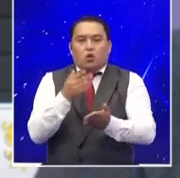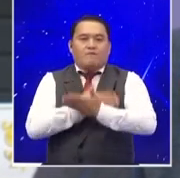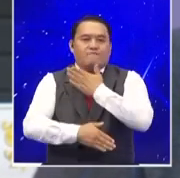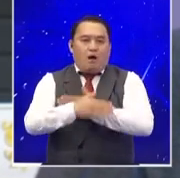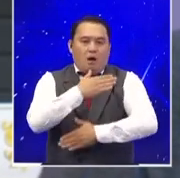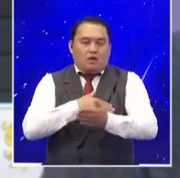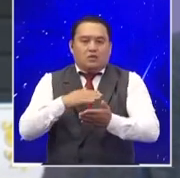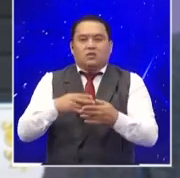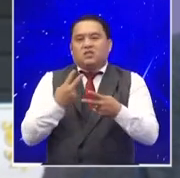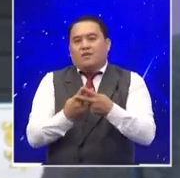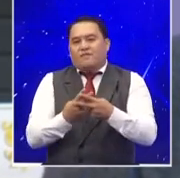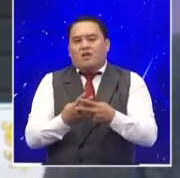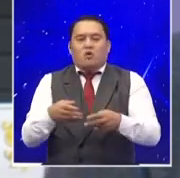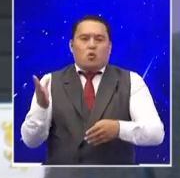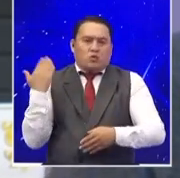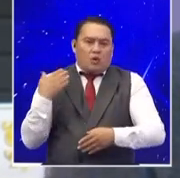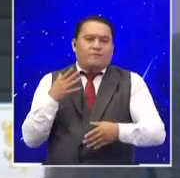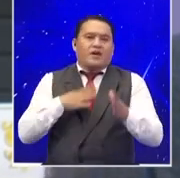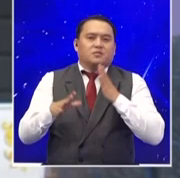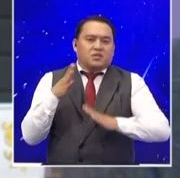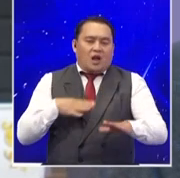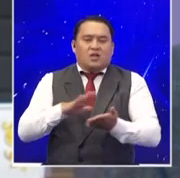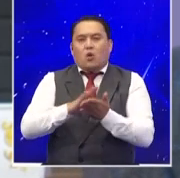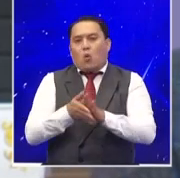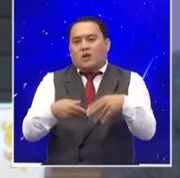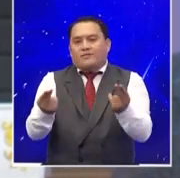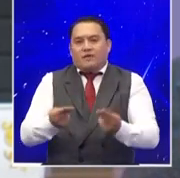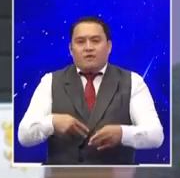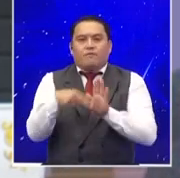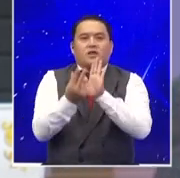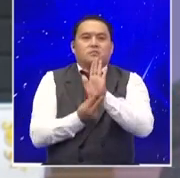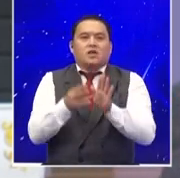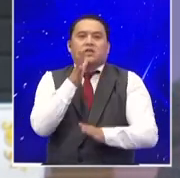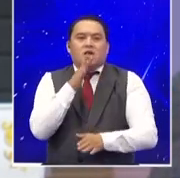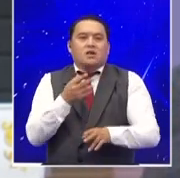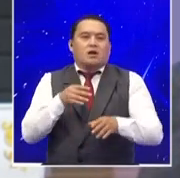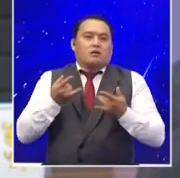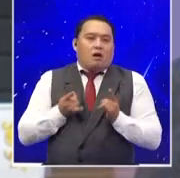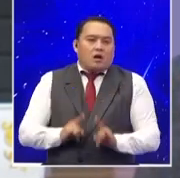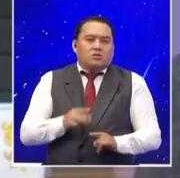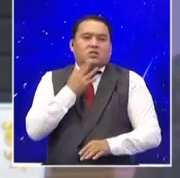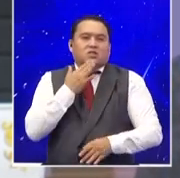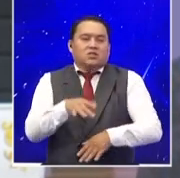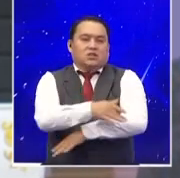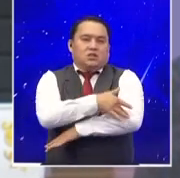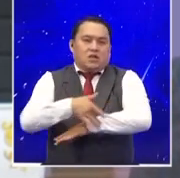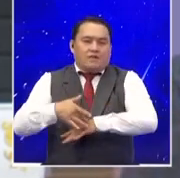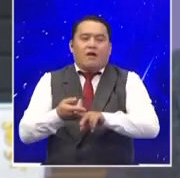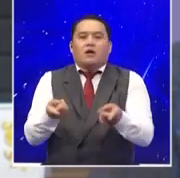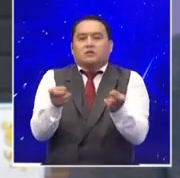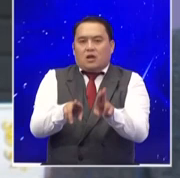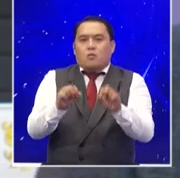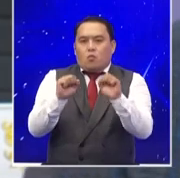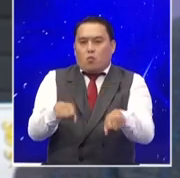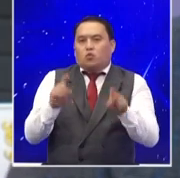инвалиды, заключенные, воспитатели по договоренности, граждане до 18 лет, родившиеся за границей дети. Остальные же